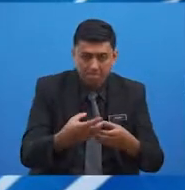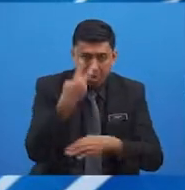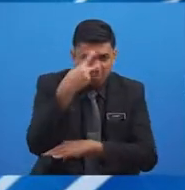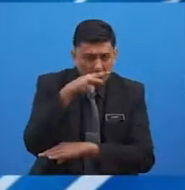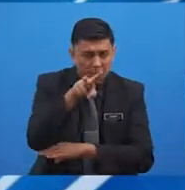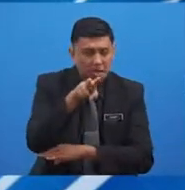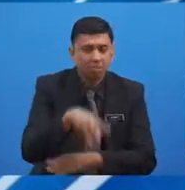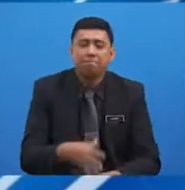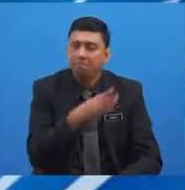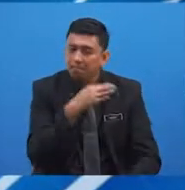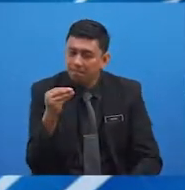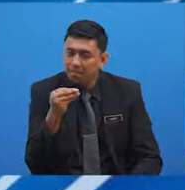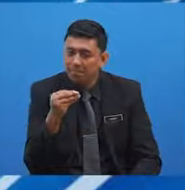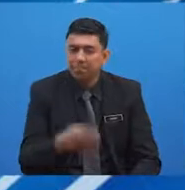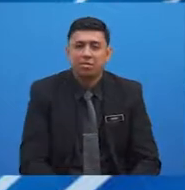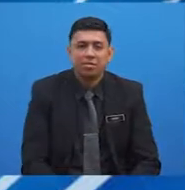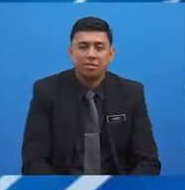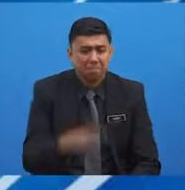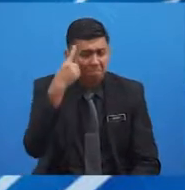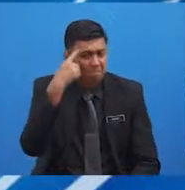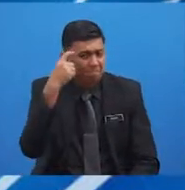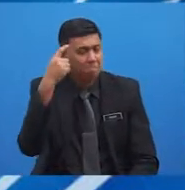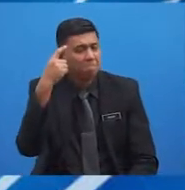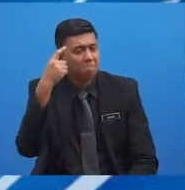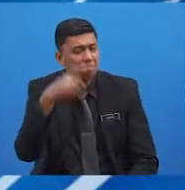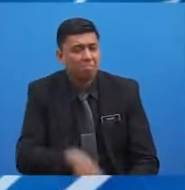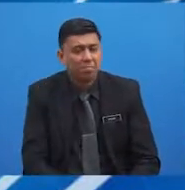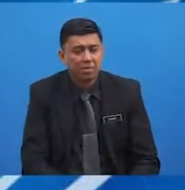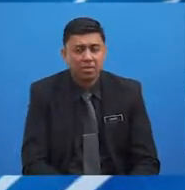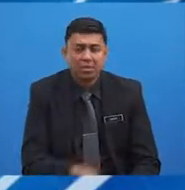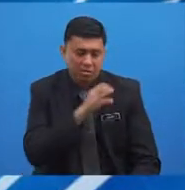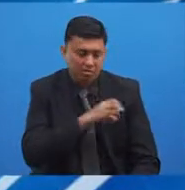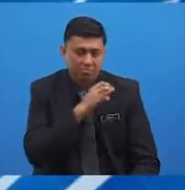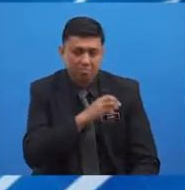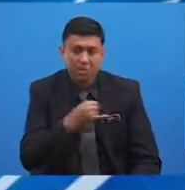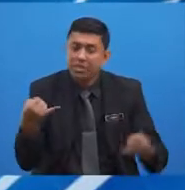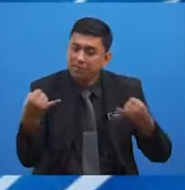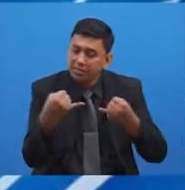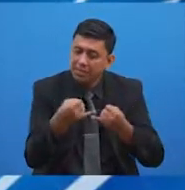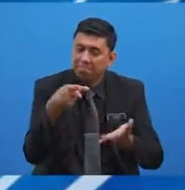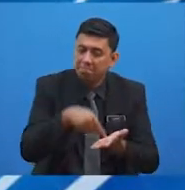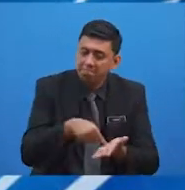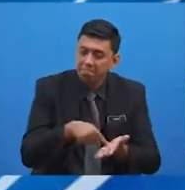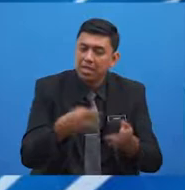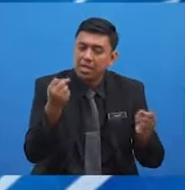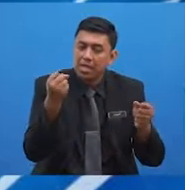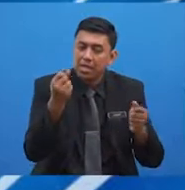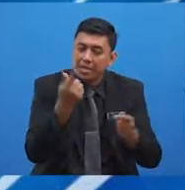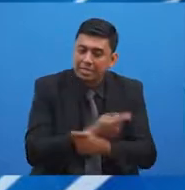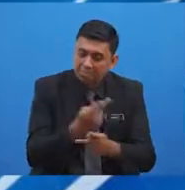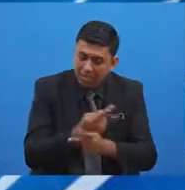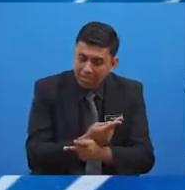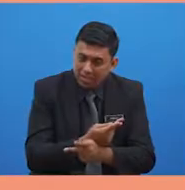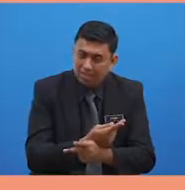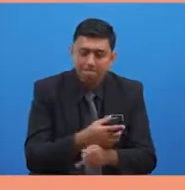pemerhatian dan menghayati ciri-ciri interaktiviti ini setiap kali melayari laman